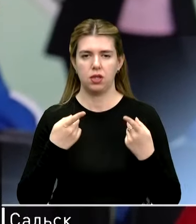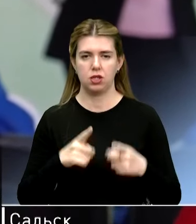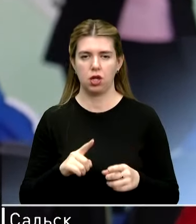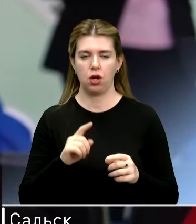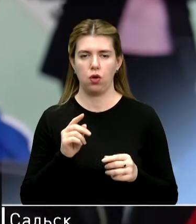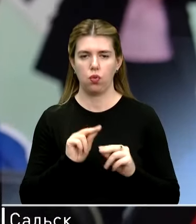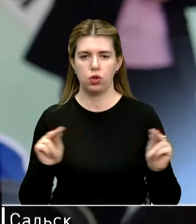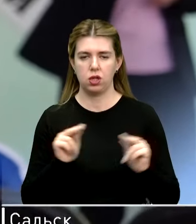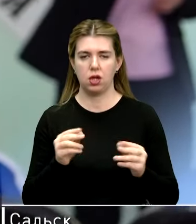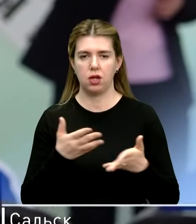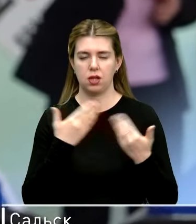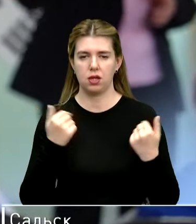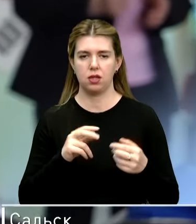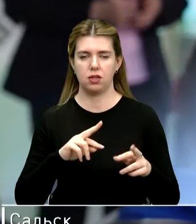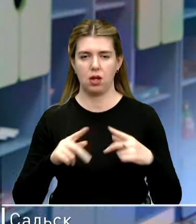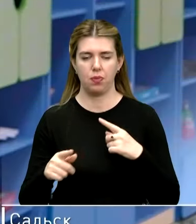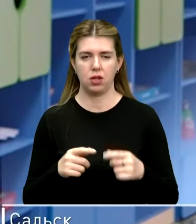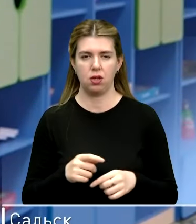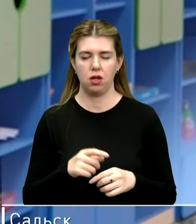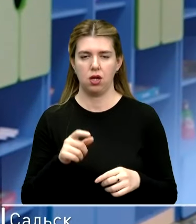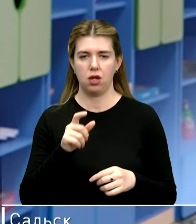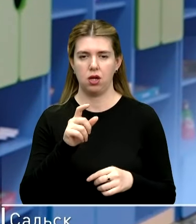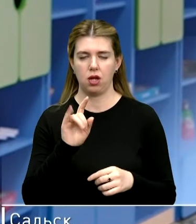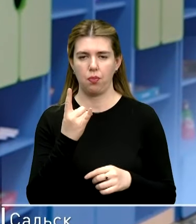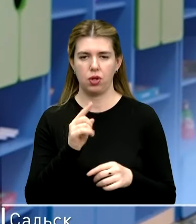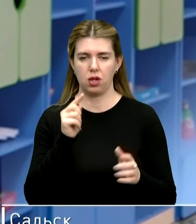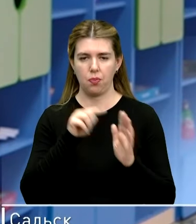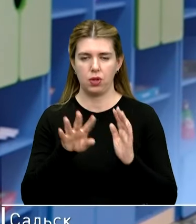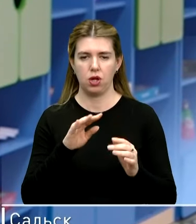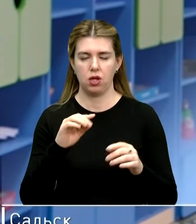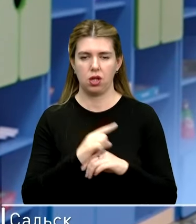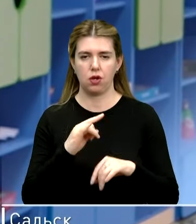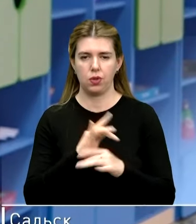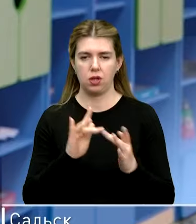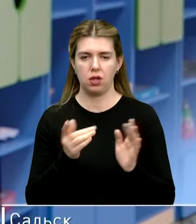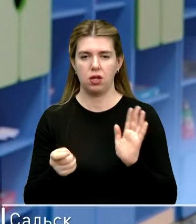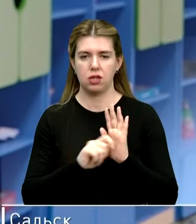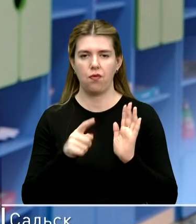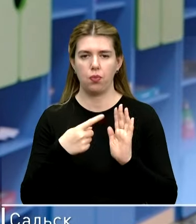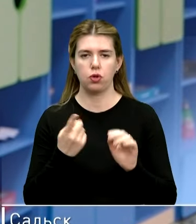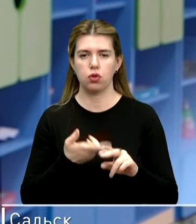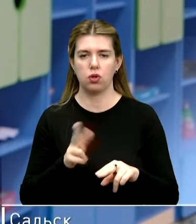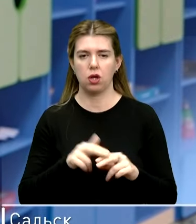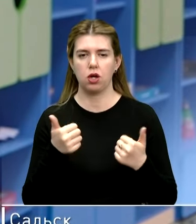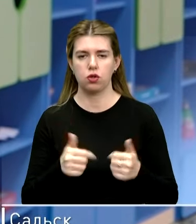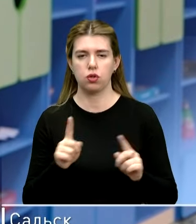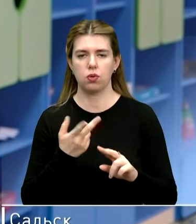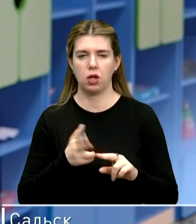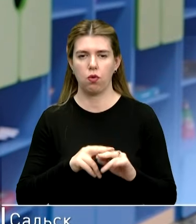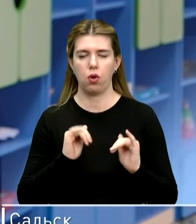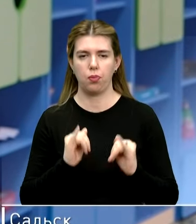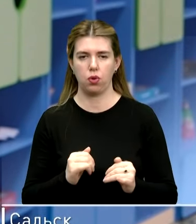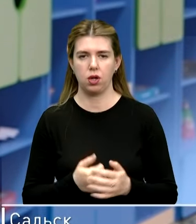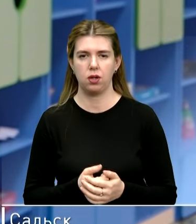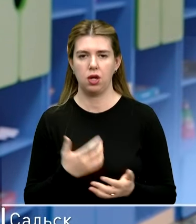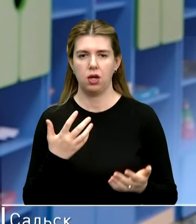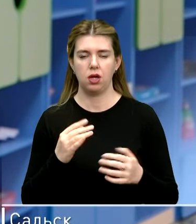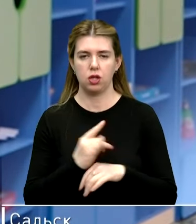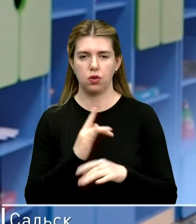настоящих учителей нет замены. Ребенок не полезет в искусственный интеллект и не задаст вопрос, что такое хорошо и что такое плохо.